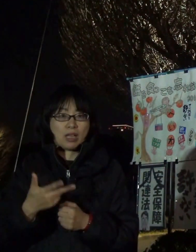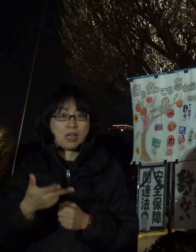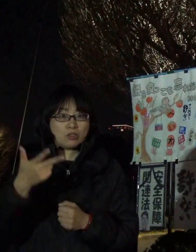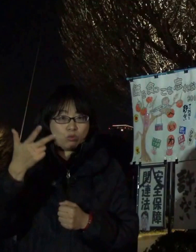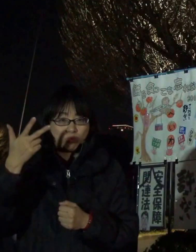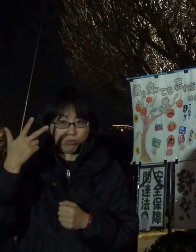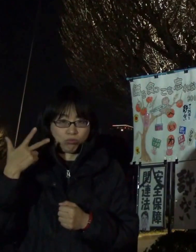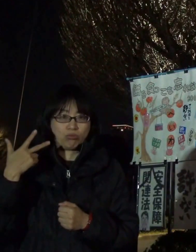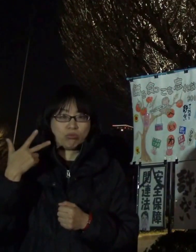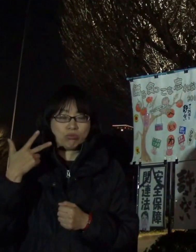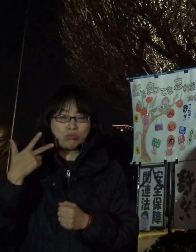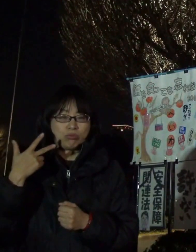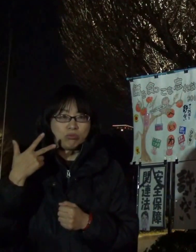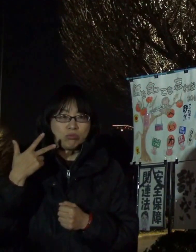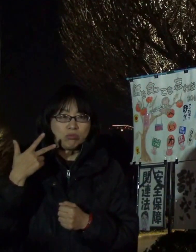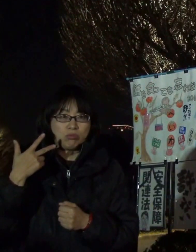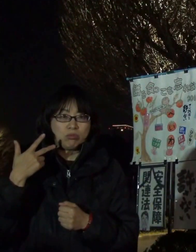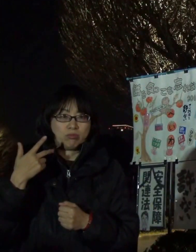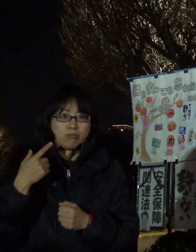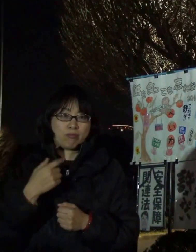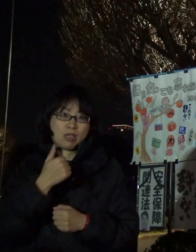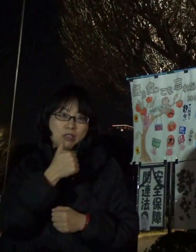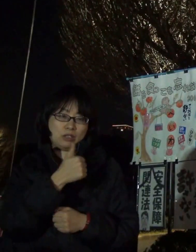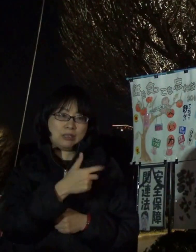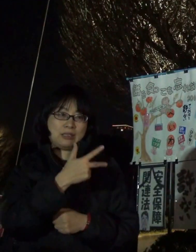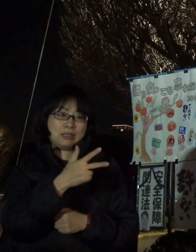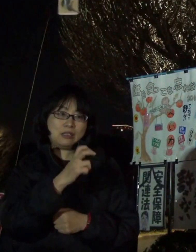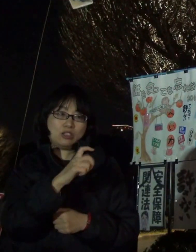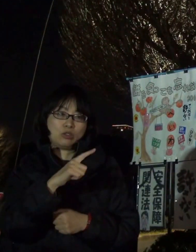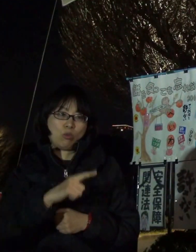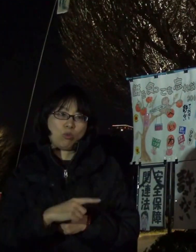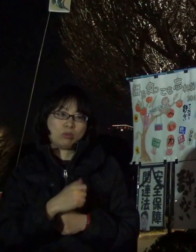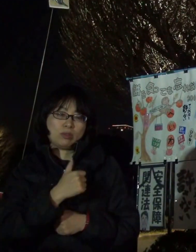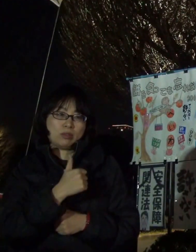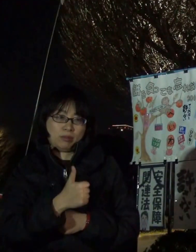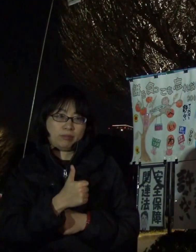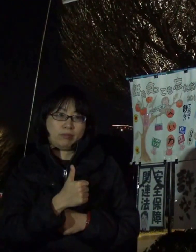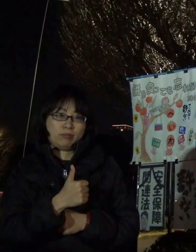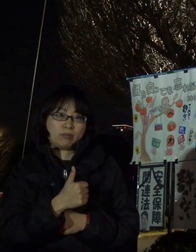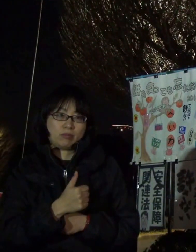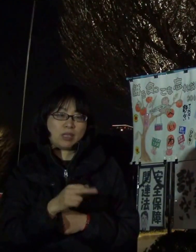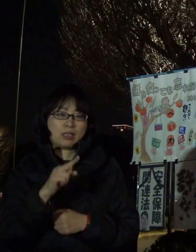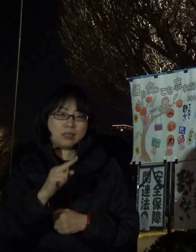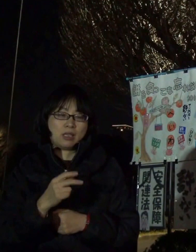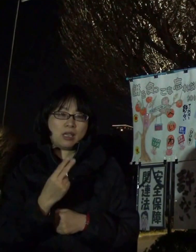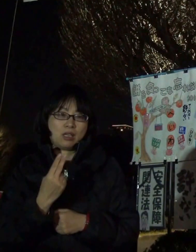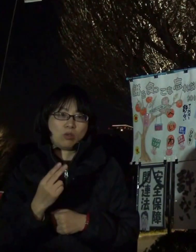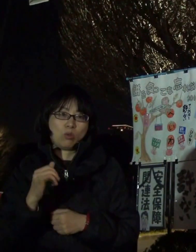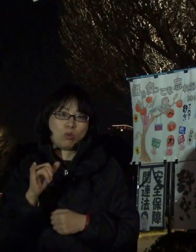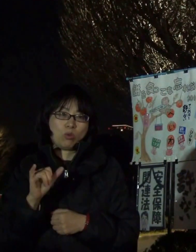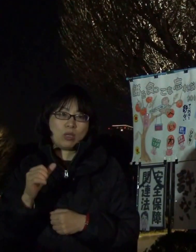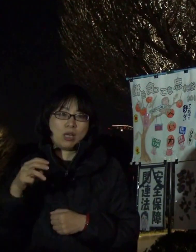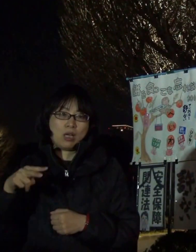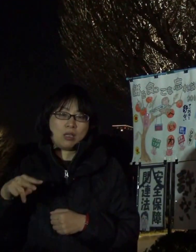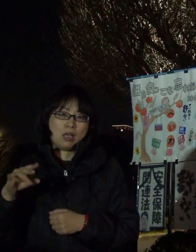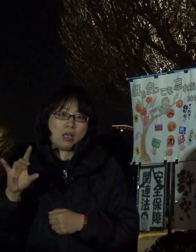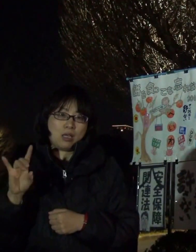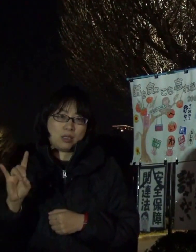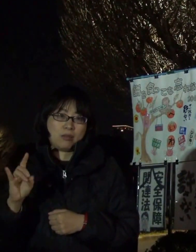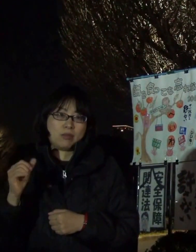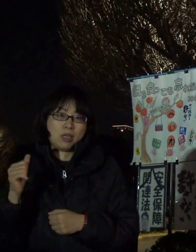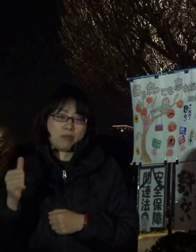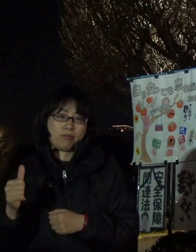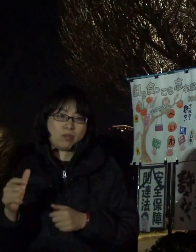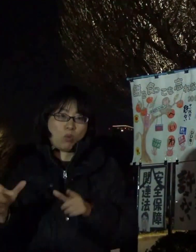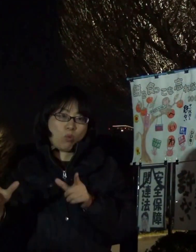先週ですね、二郎さんとそれから川崎の瀬戸柳さんからの報告で、あの